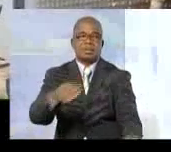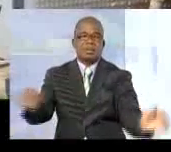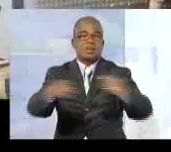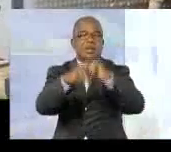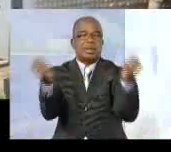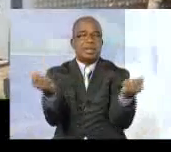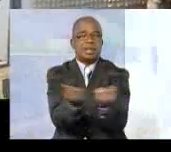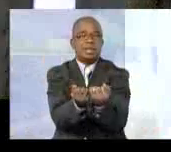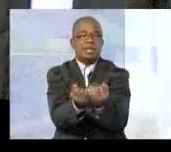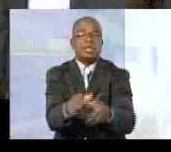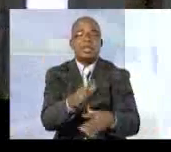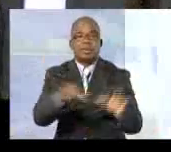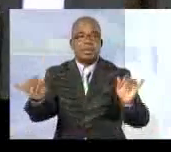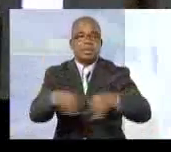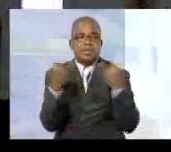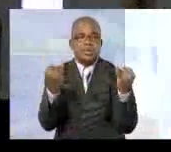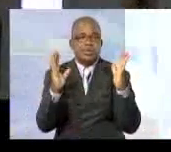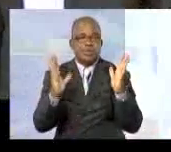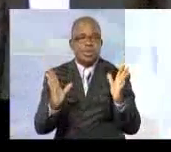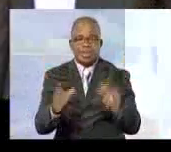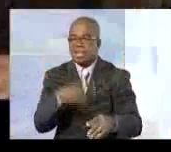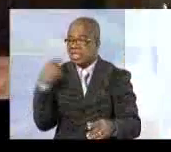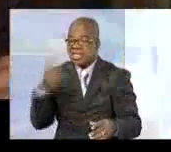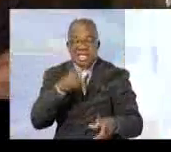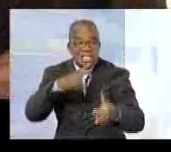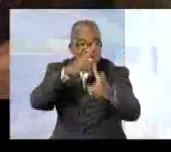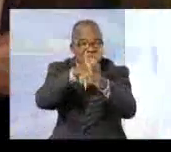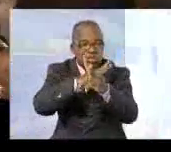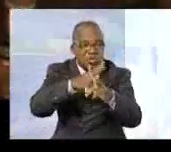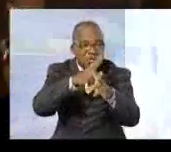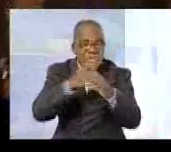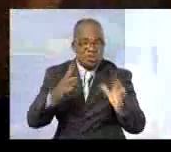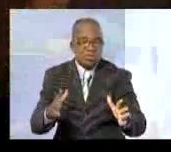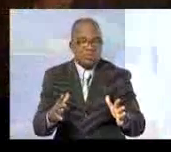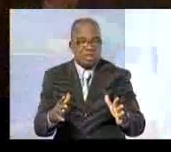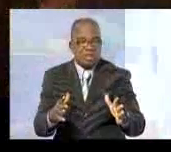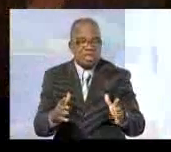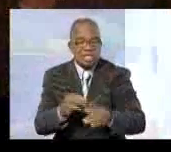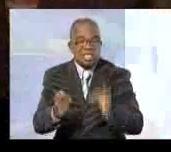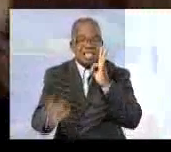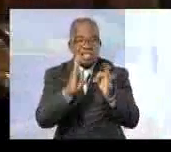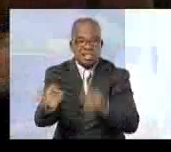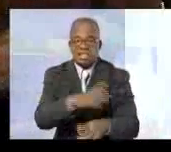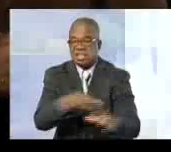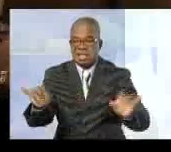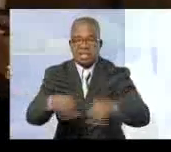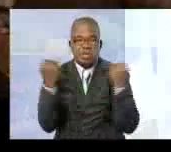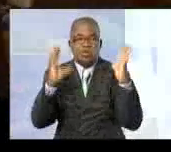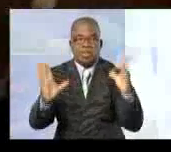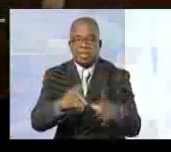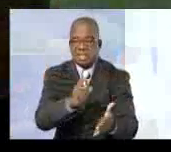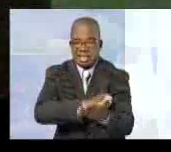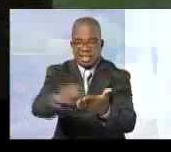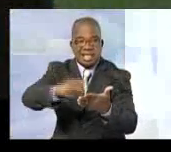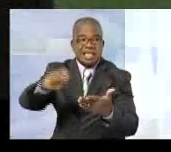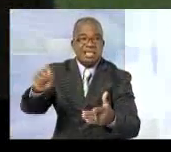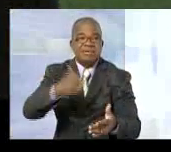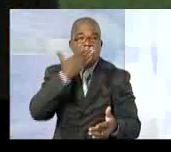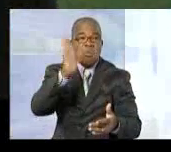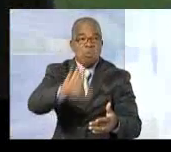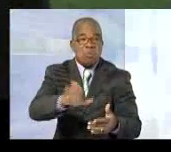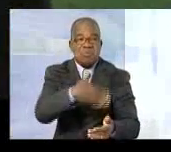presse, CNP, instance de régulation de la presse écrite en Côte d'Ivoire, par la voix de son secrétaire général, Amoako